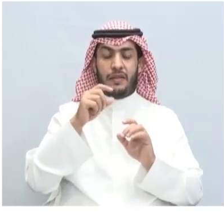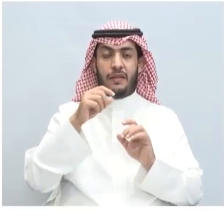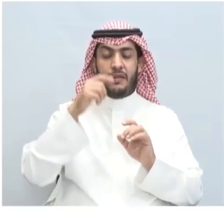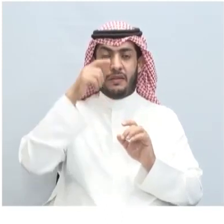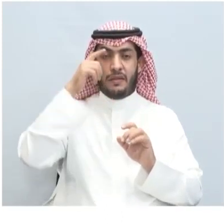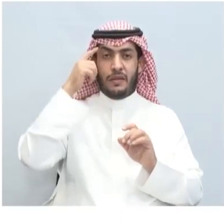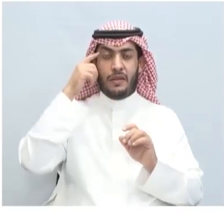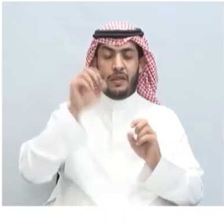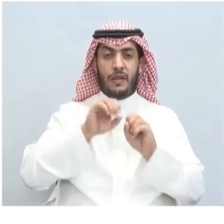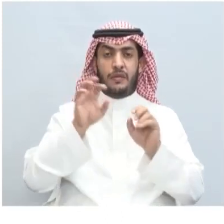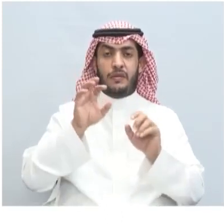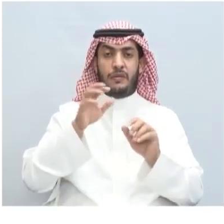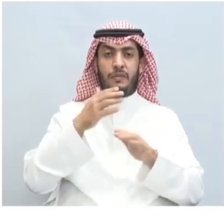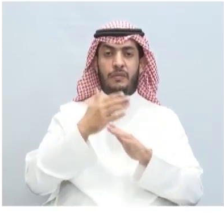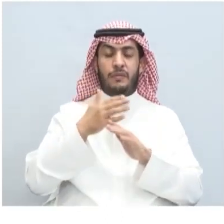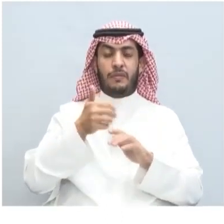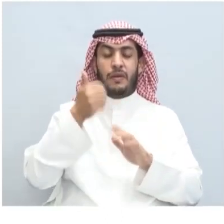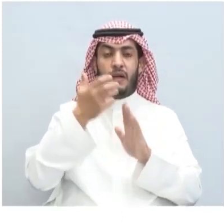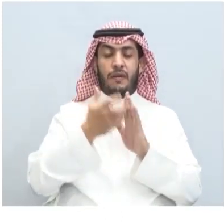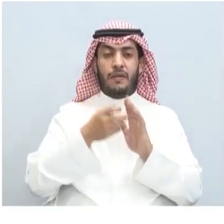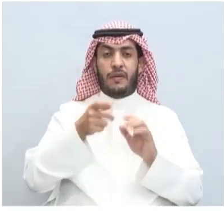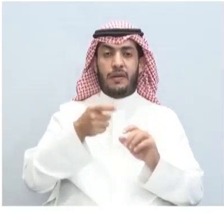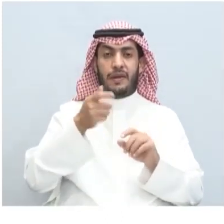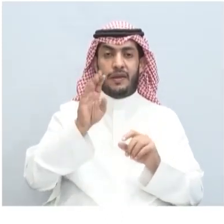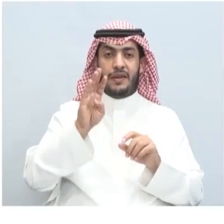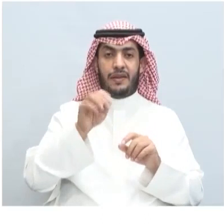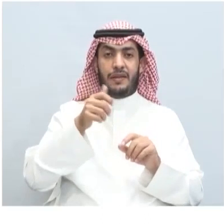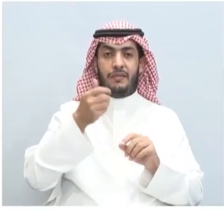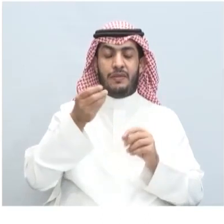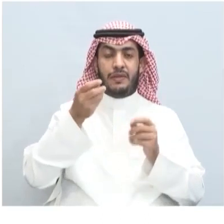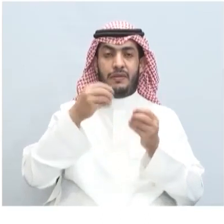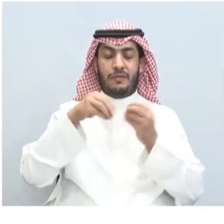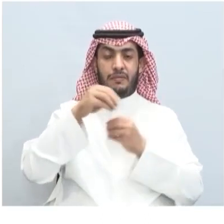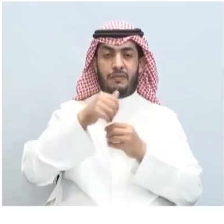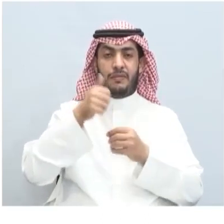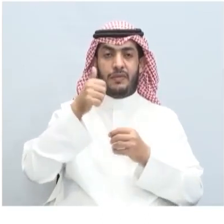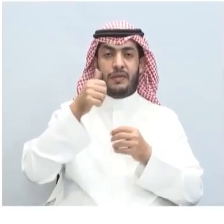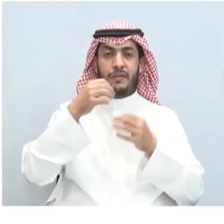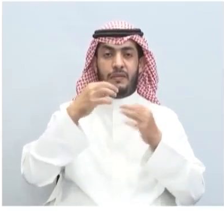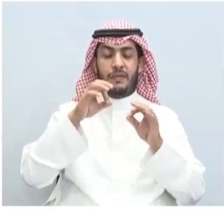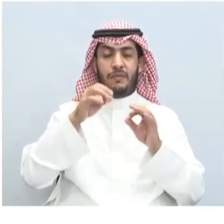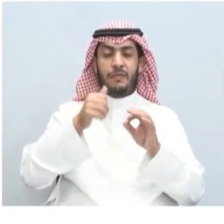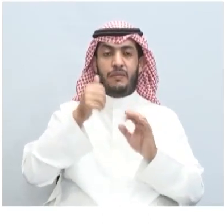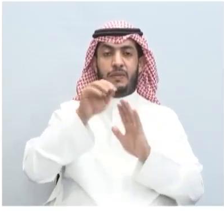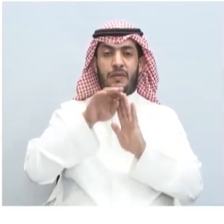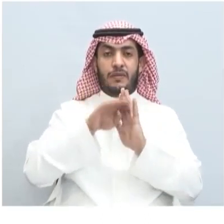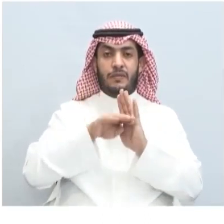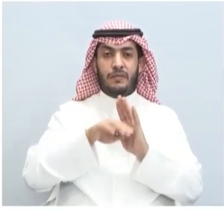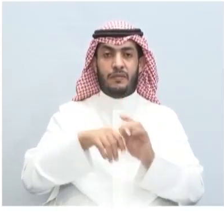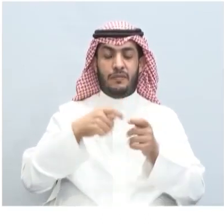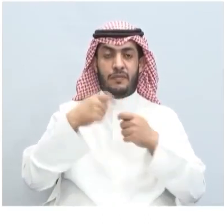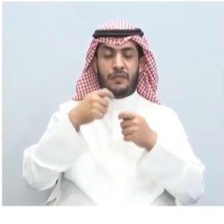تقوم بتوزيع نقد هي ستحتفظ بهذا المبلغ وبالتالي تعيد استثماره في بما بما يعظم ثروه